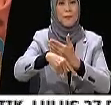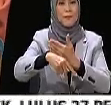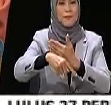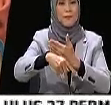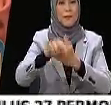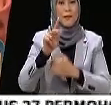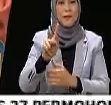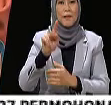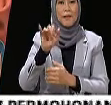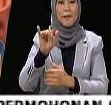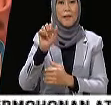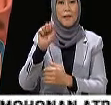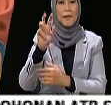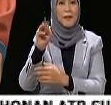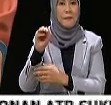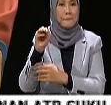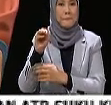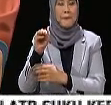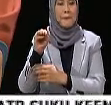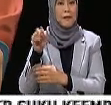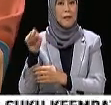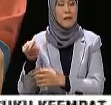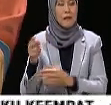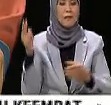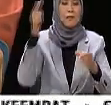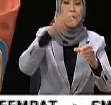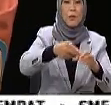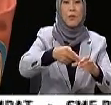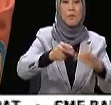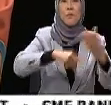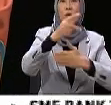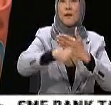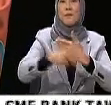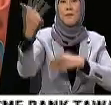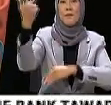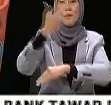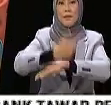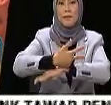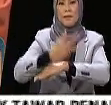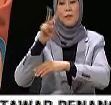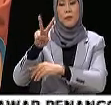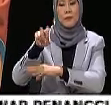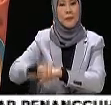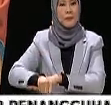program mukhayyam yang mereka hadir selama 3hari 2malam